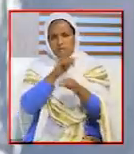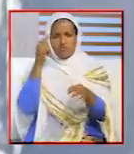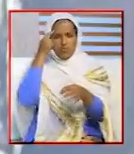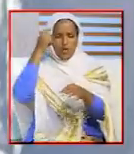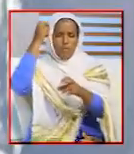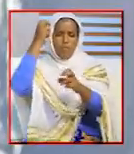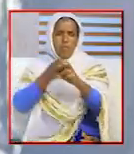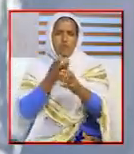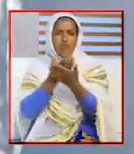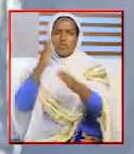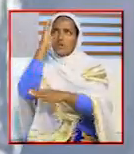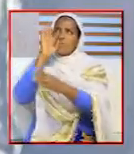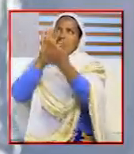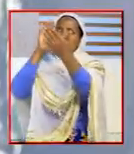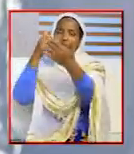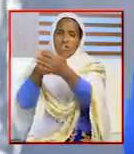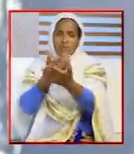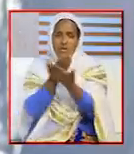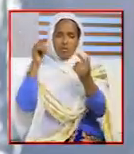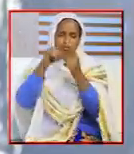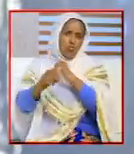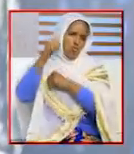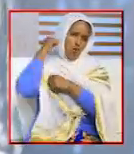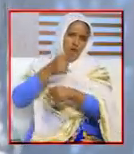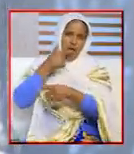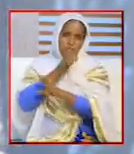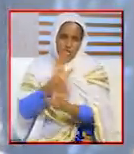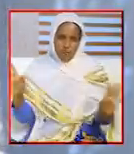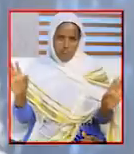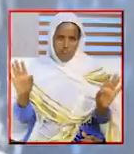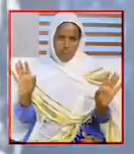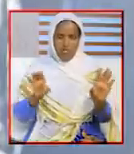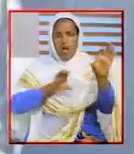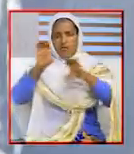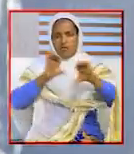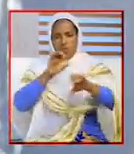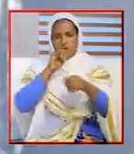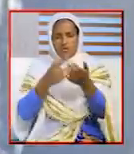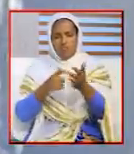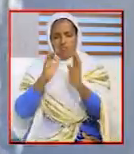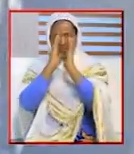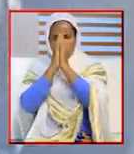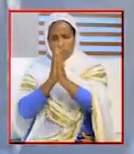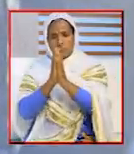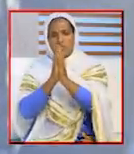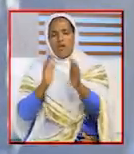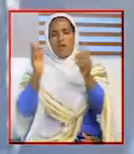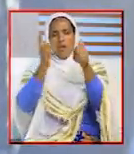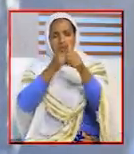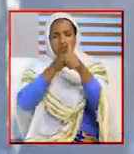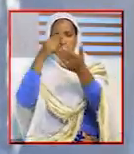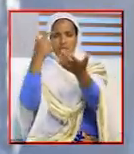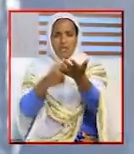ማሰው ከባድ ጉዳይ ነው እግዚአብሔር ፊት የቀረበ ነገር በቃ ወደ ኋላ አይባልበትም ያረጋዋልና በእምነት ስለሚጸልይና